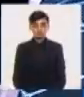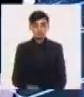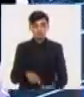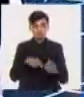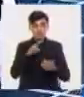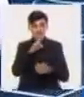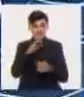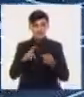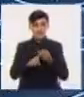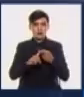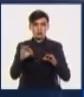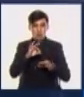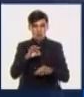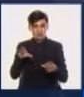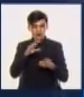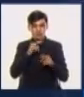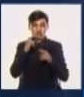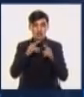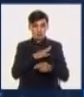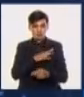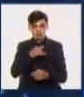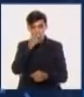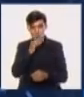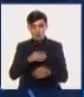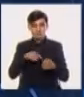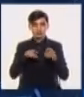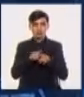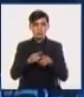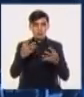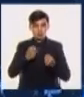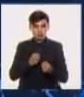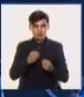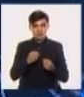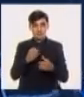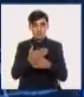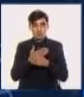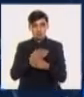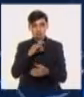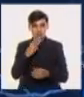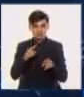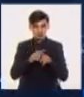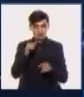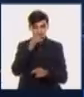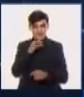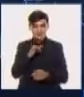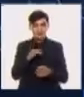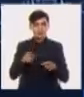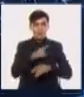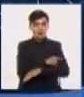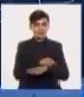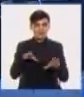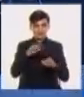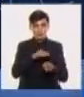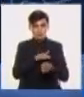Пациенты с коронавирусом жалуются на то, что не могут оперативно получить медицинскую помощь. Помимо того, что больницы переполнены